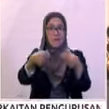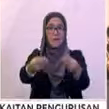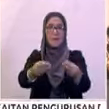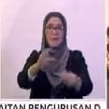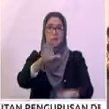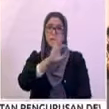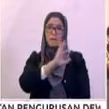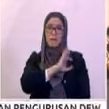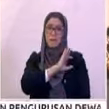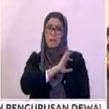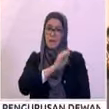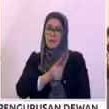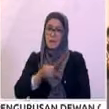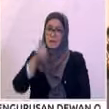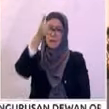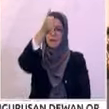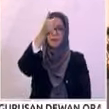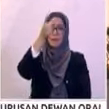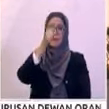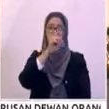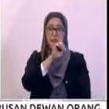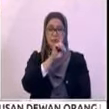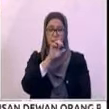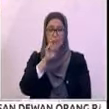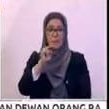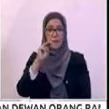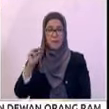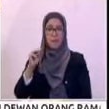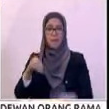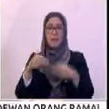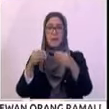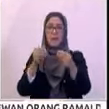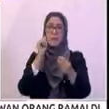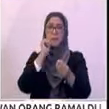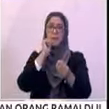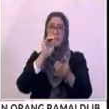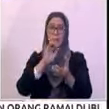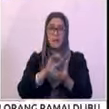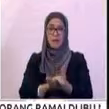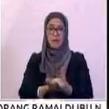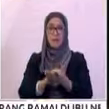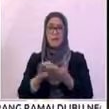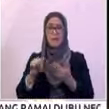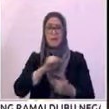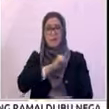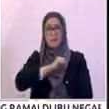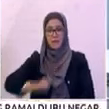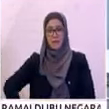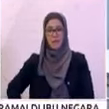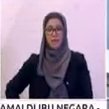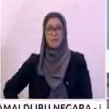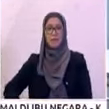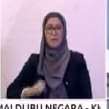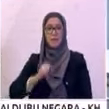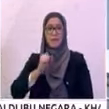Negara DMN kepada isteri Sultan Brunei Raja Isteri Pangeran Anak Hajah Saleha.